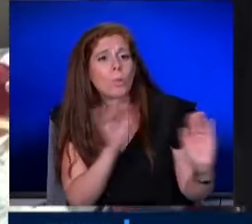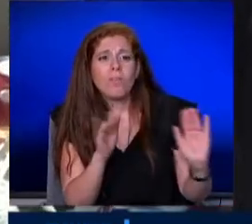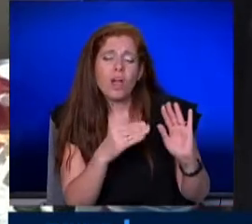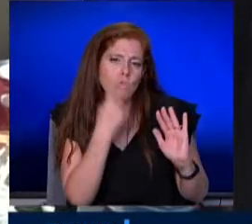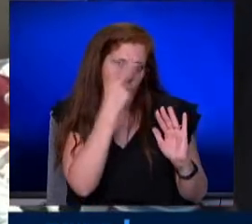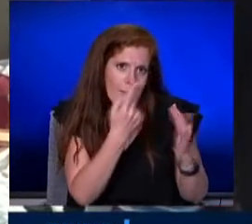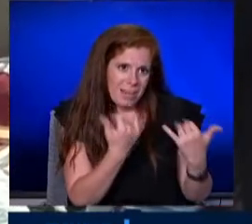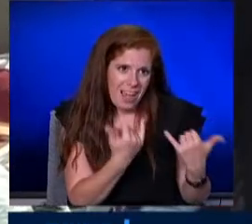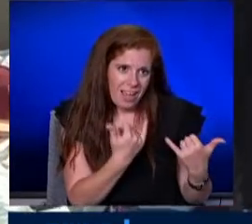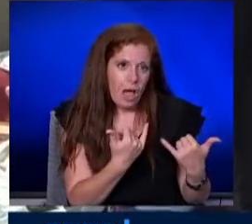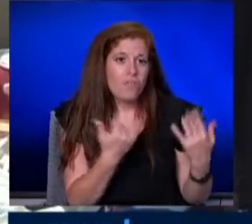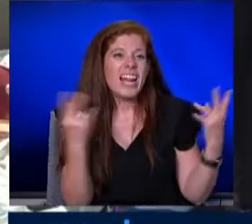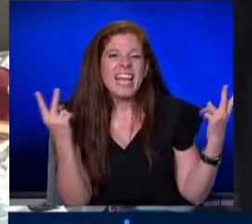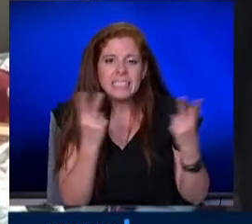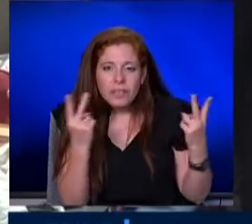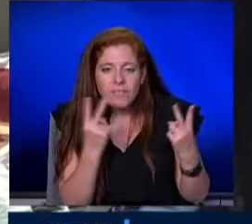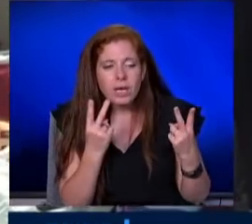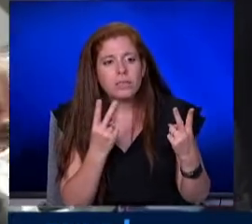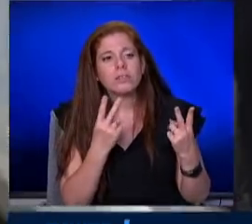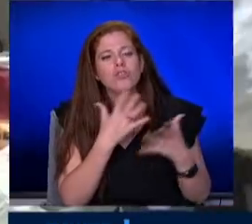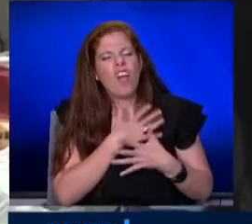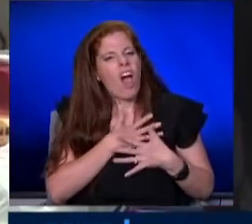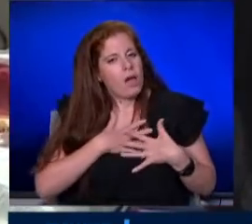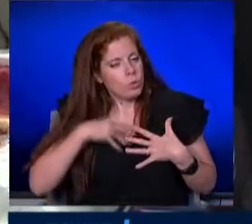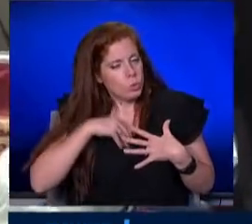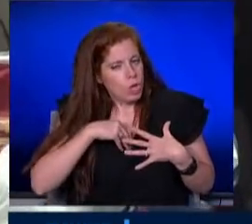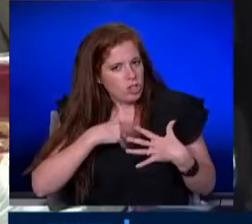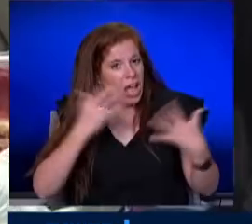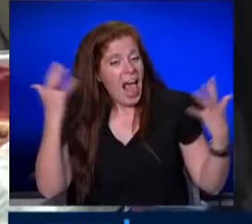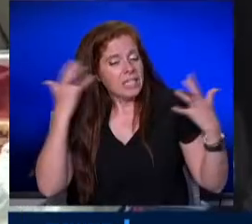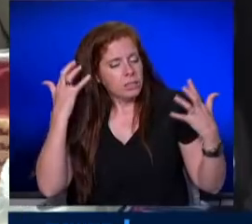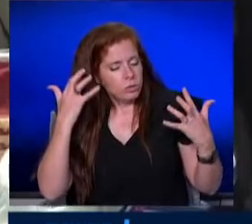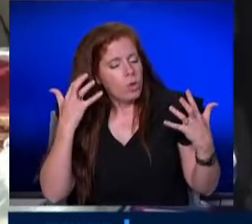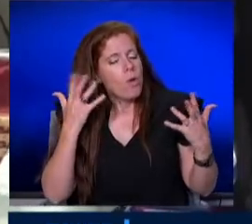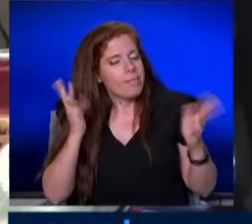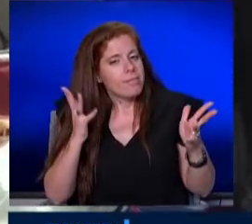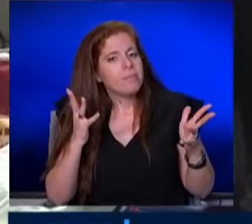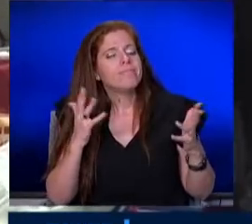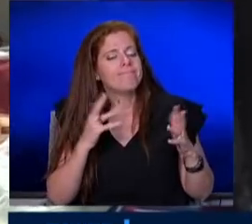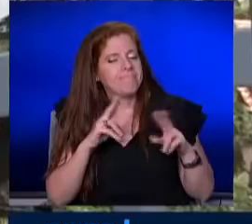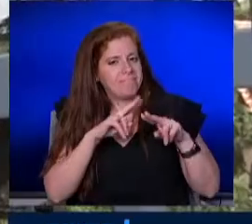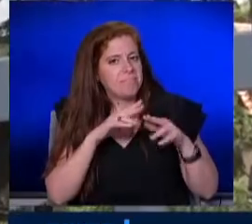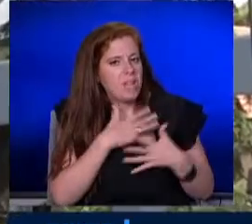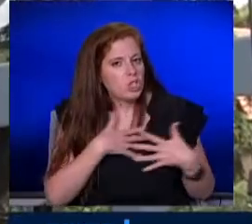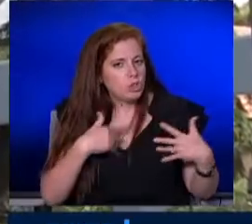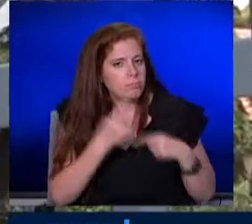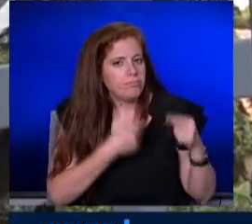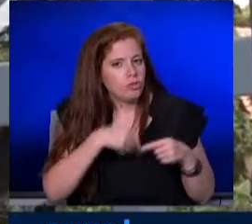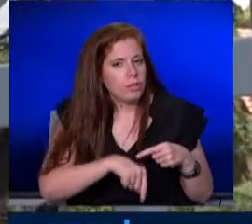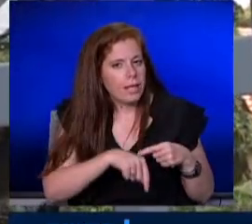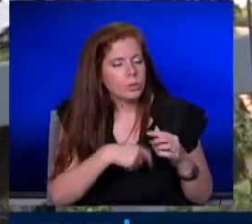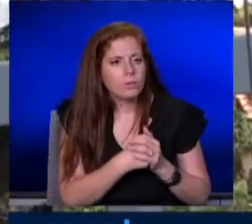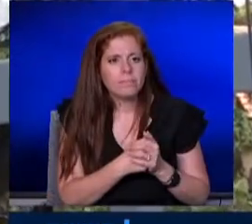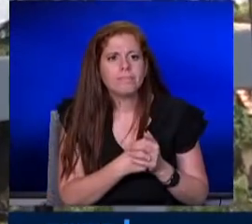כרגע, אבל אין ספק שהרוח של האסון הכבד הזה שורה פה מעל כל האירוע הזה בשנה הזאת. מכל